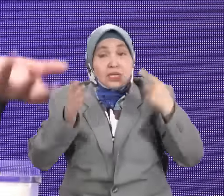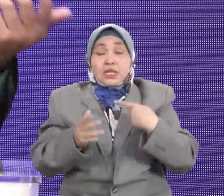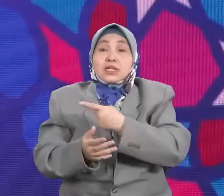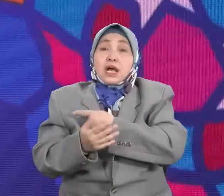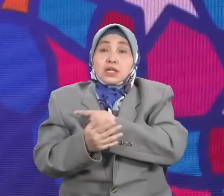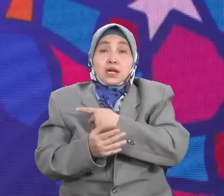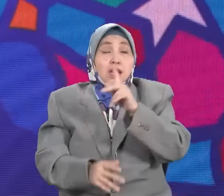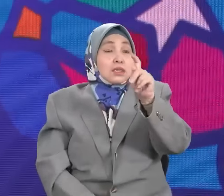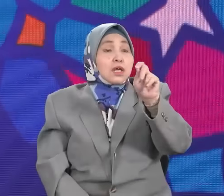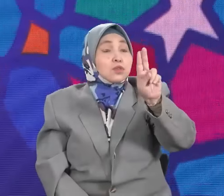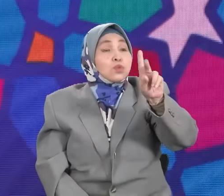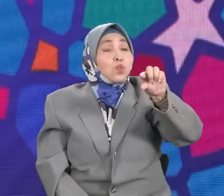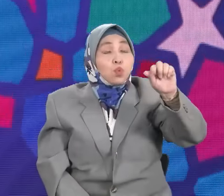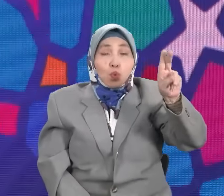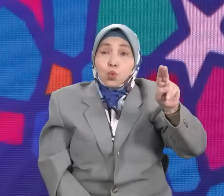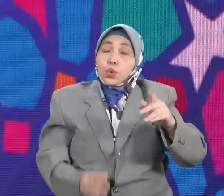Tugu negara